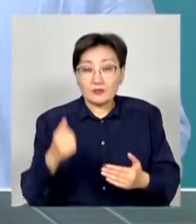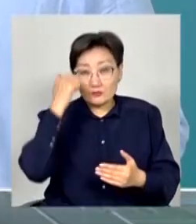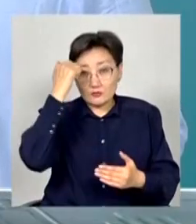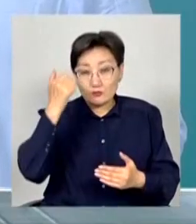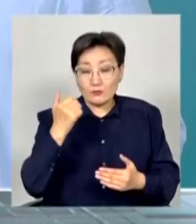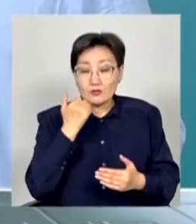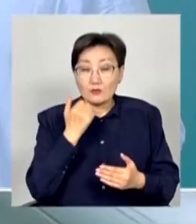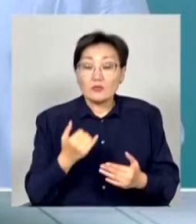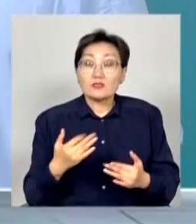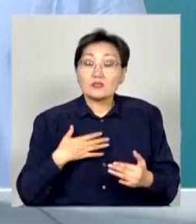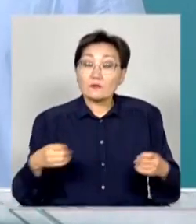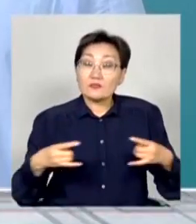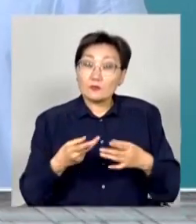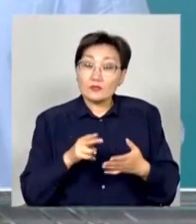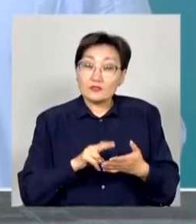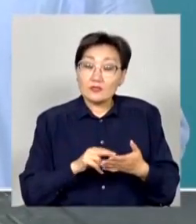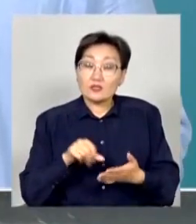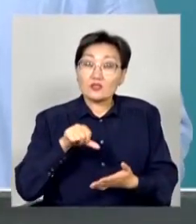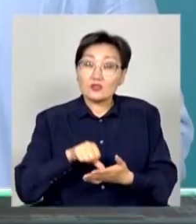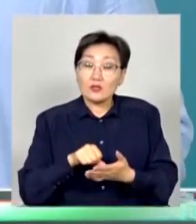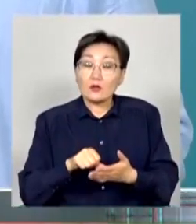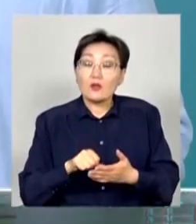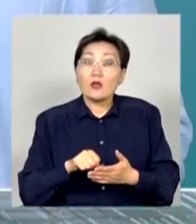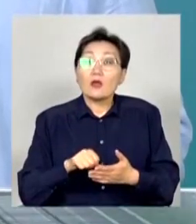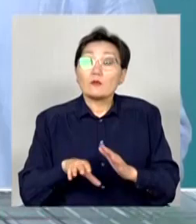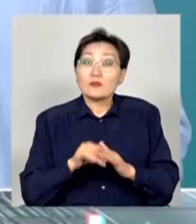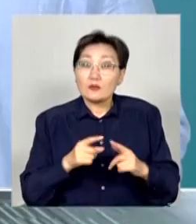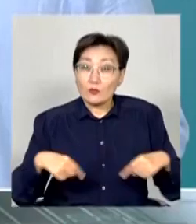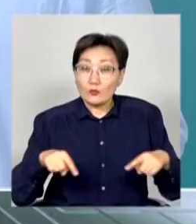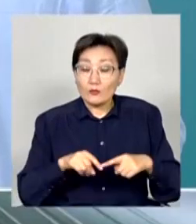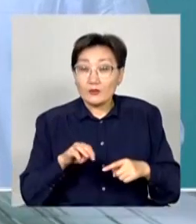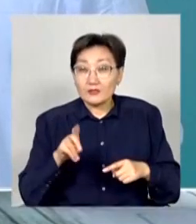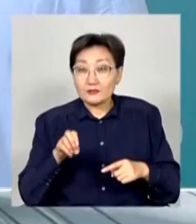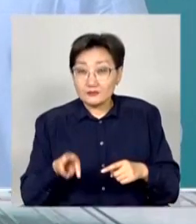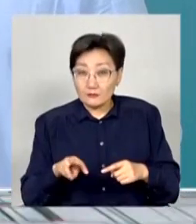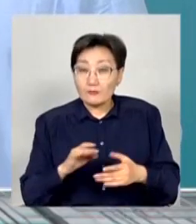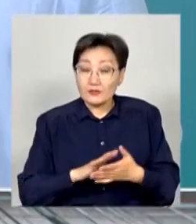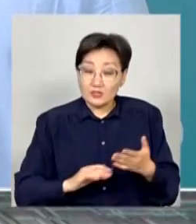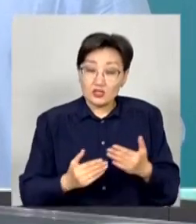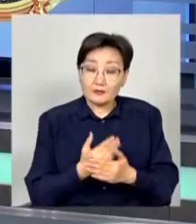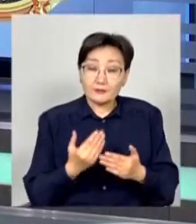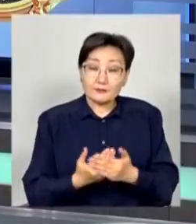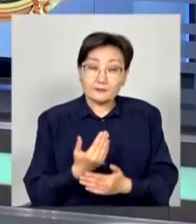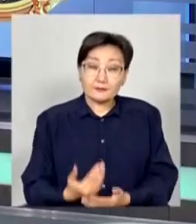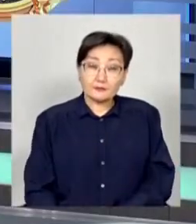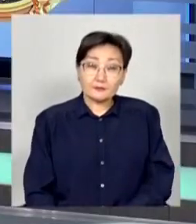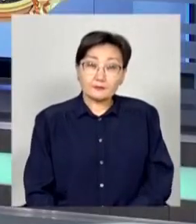Спасибо, Максим. С нами на прямой связи из пресс-центра ЦИК был наш корреспондент Максим Козлов. А мы продолжаем выпуск.